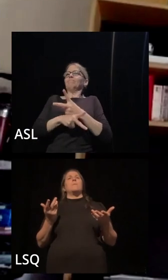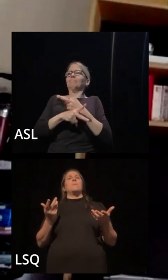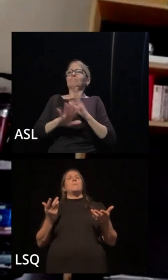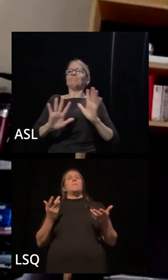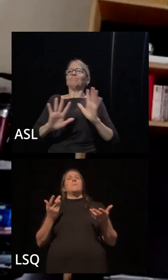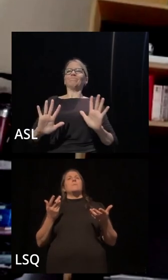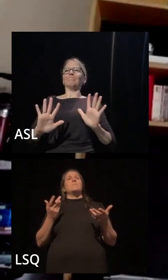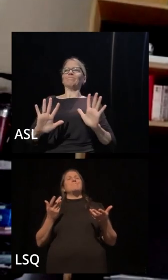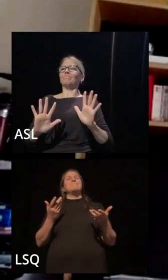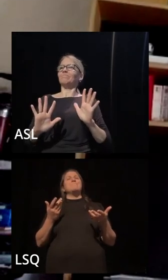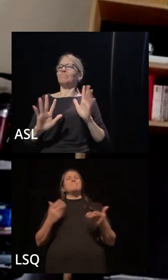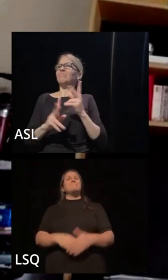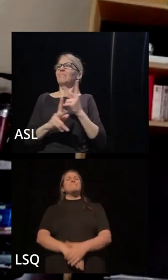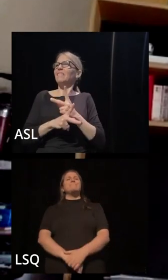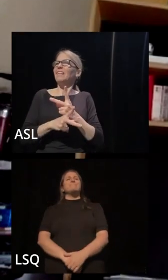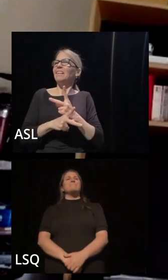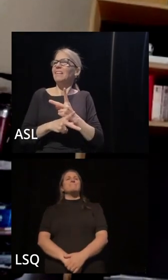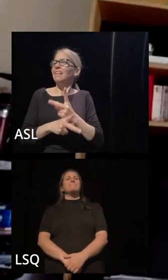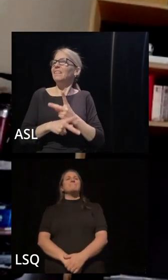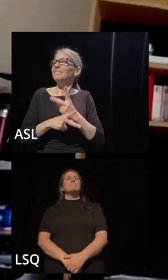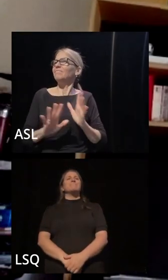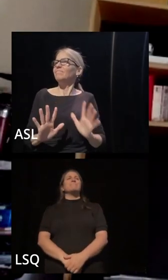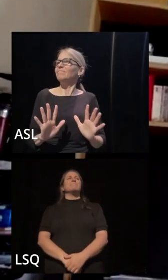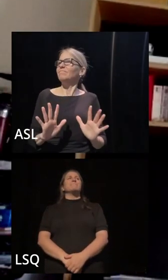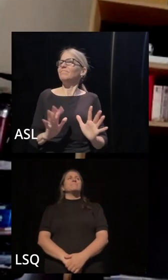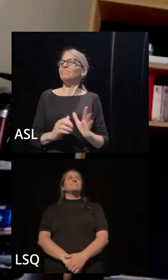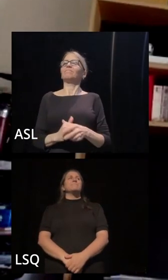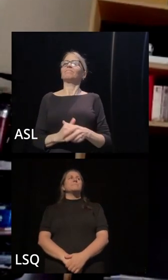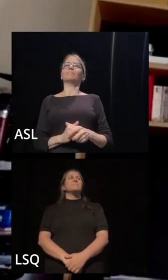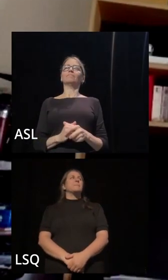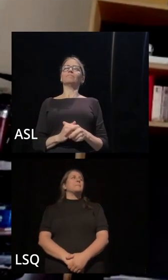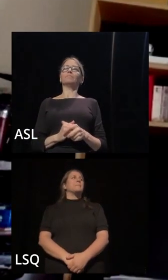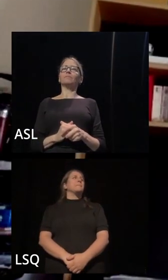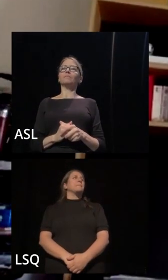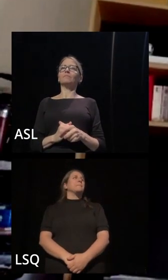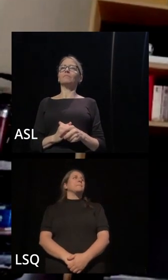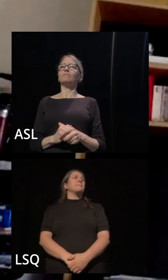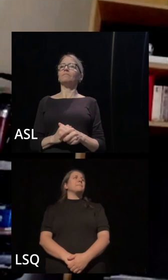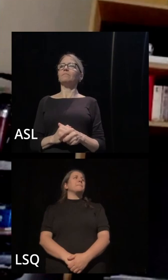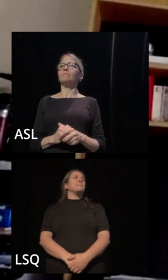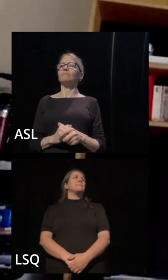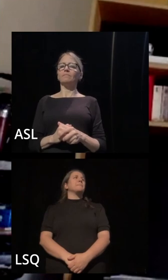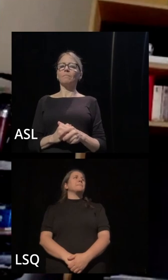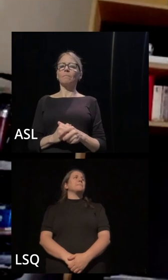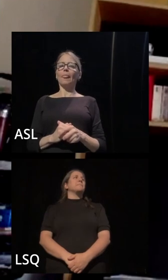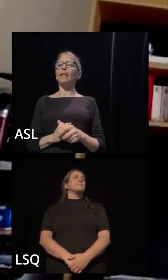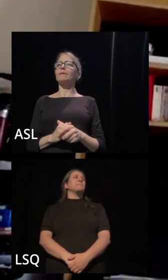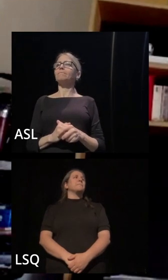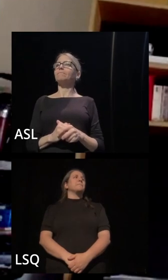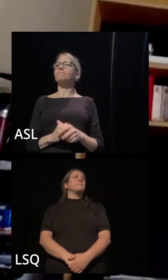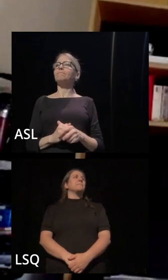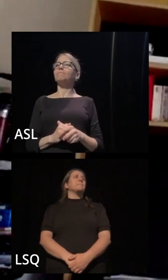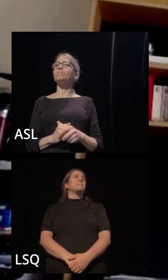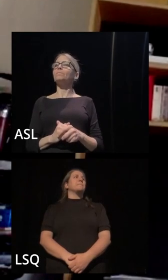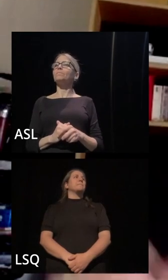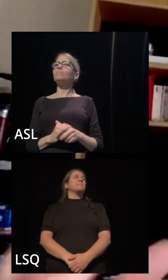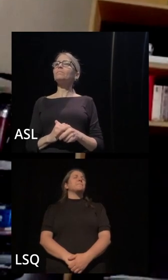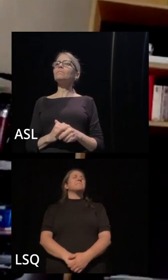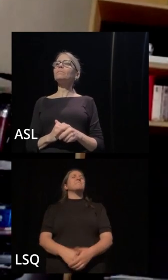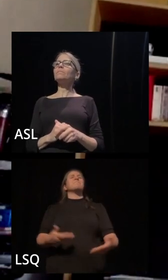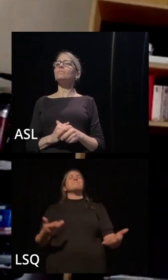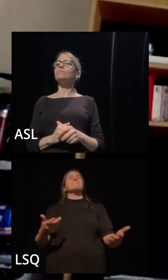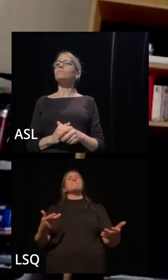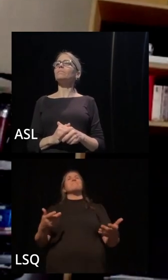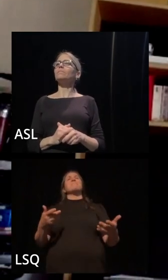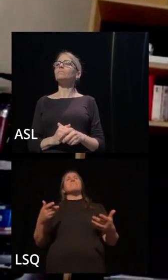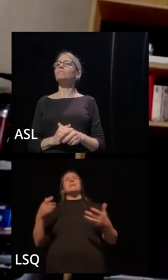à cela, et donc c'est pour ça que à la fois le dynamique scientifique qui